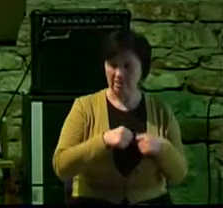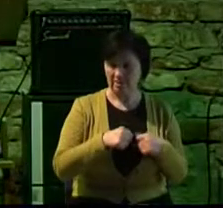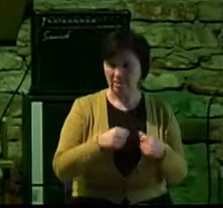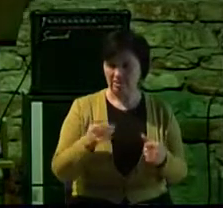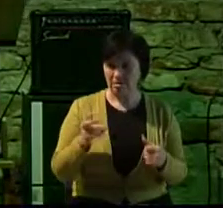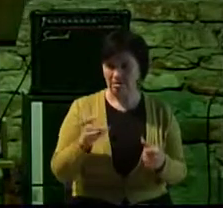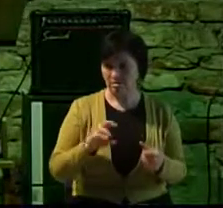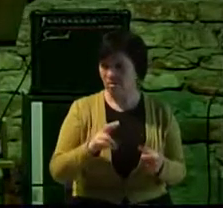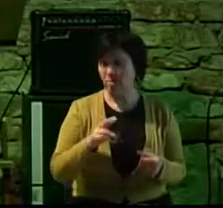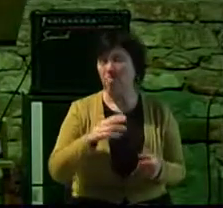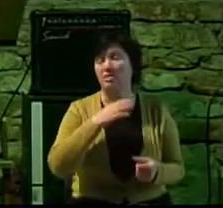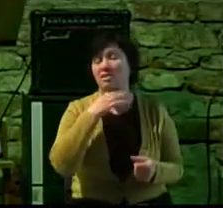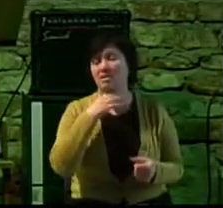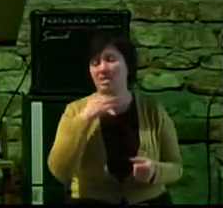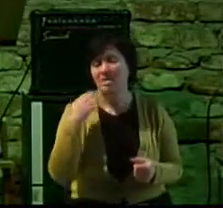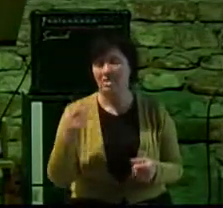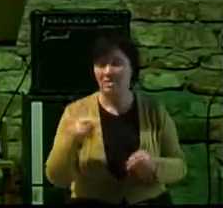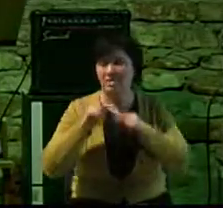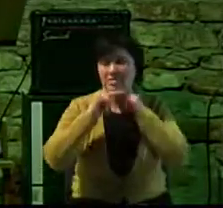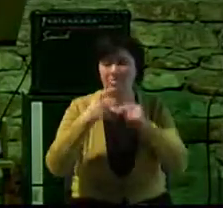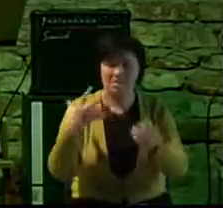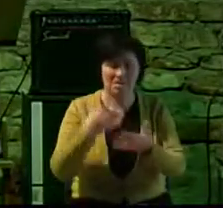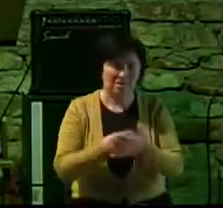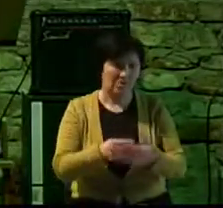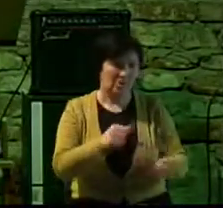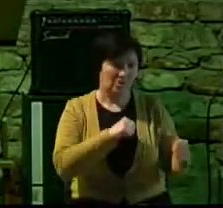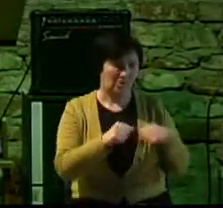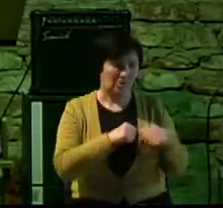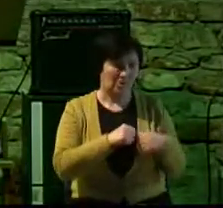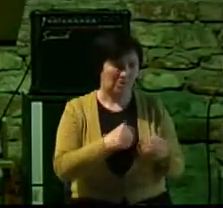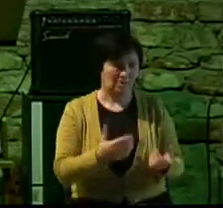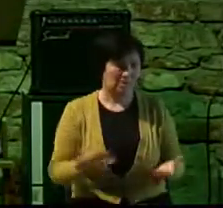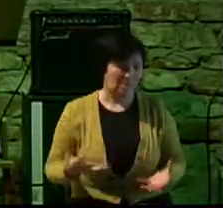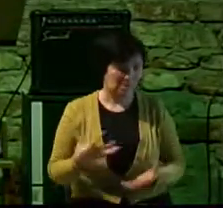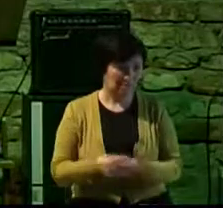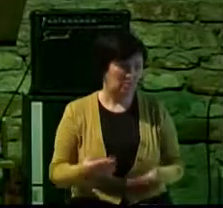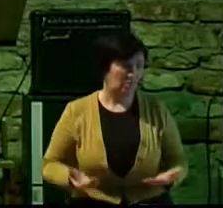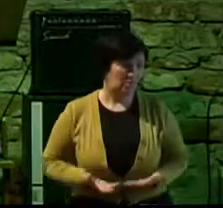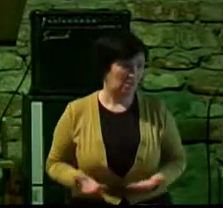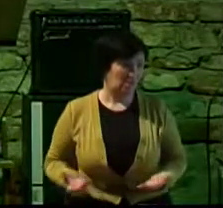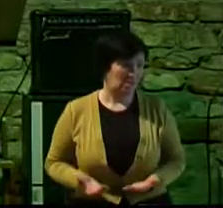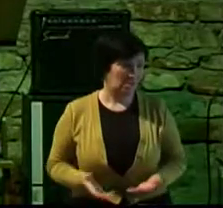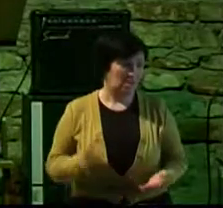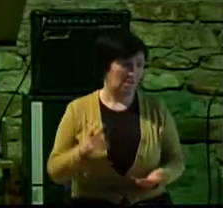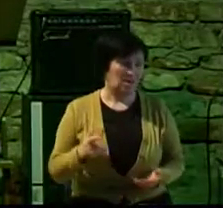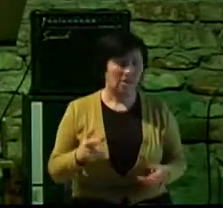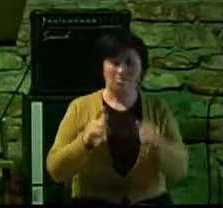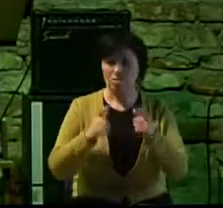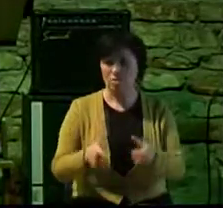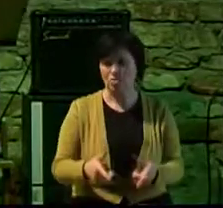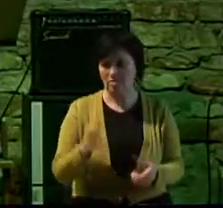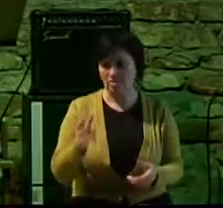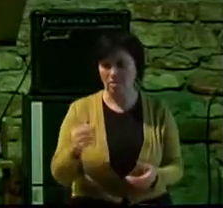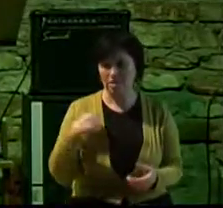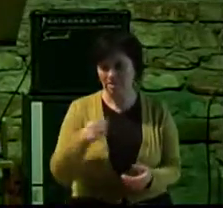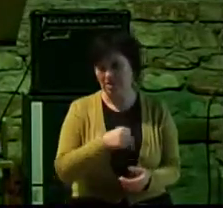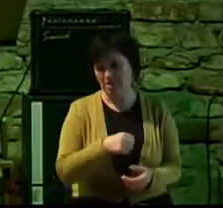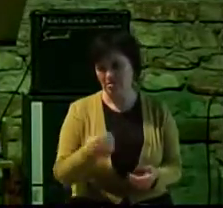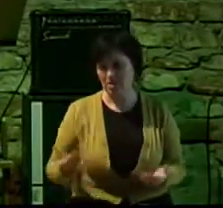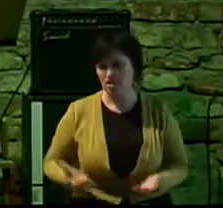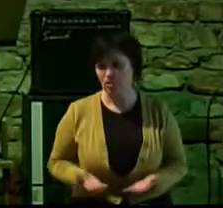но никак не хотят обращать внимание на свою собственную жизнь, на то, как они поступают, как они